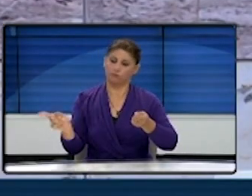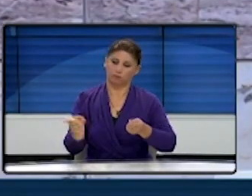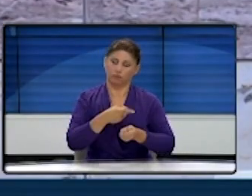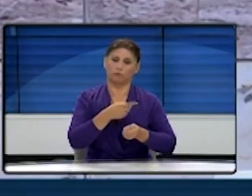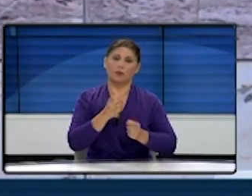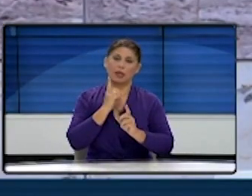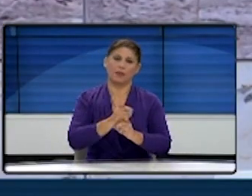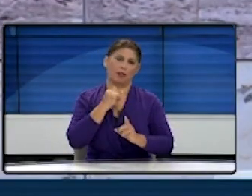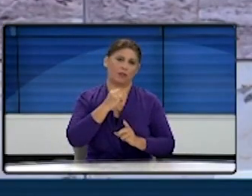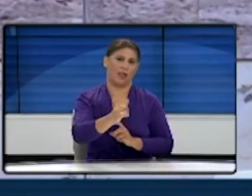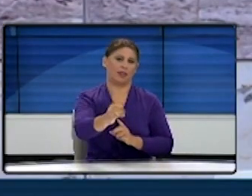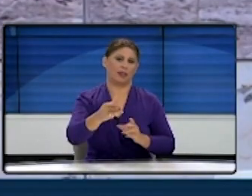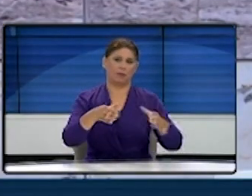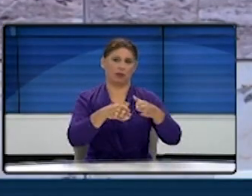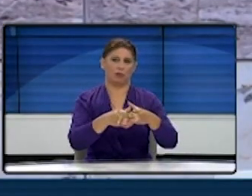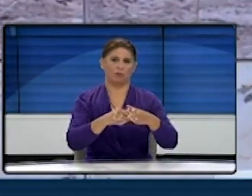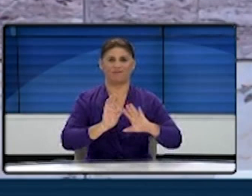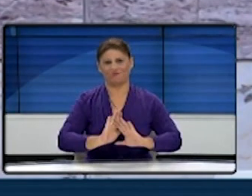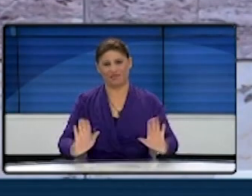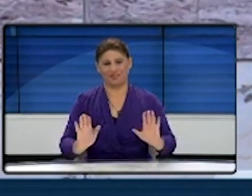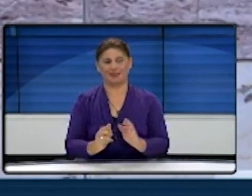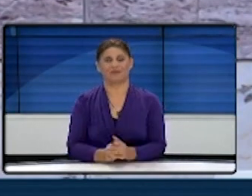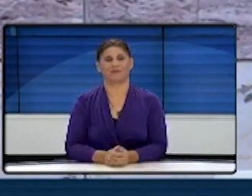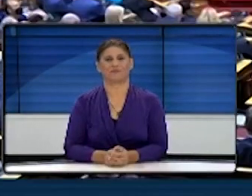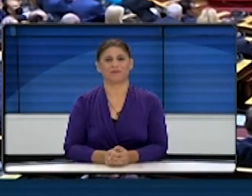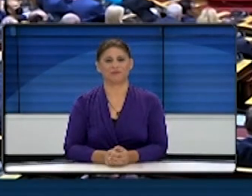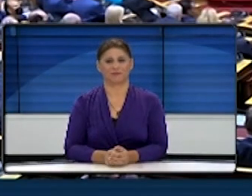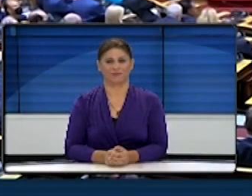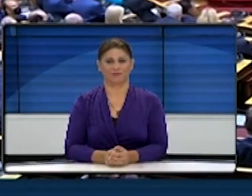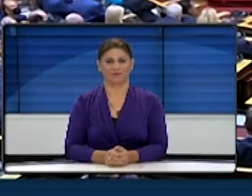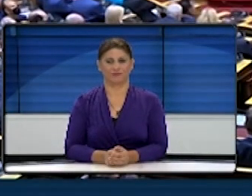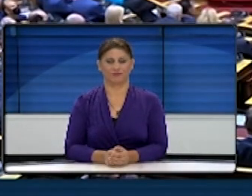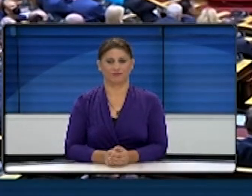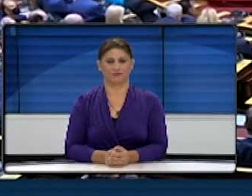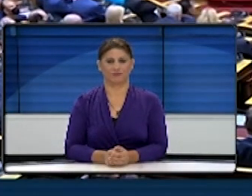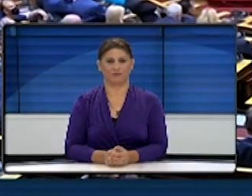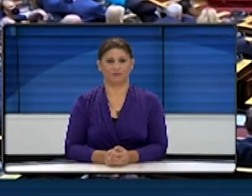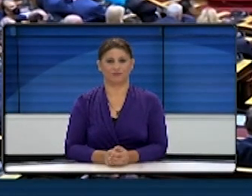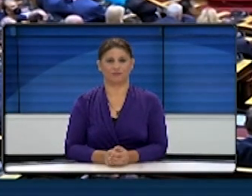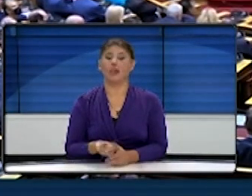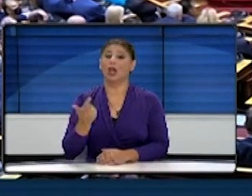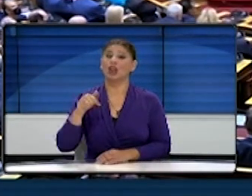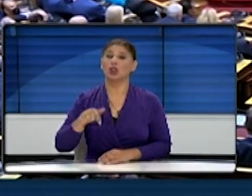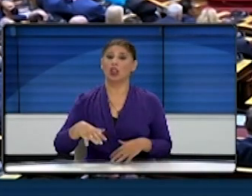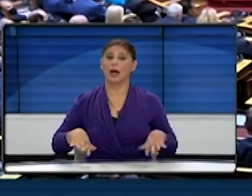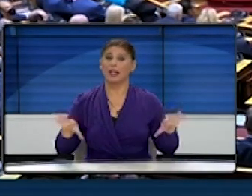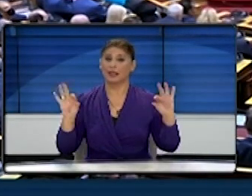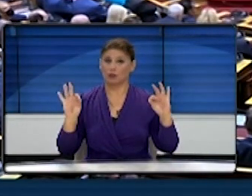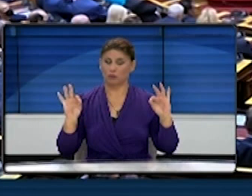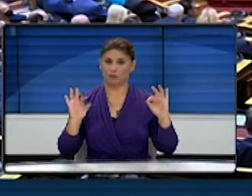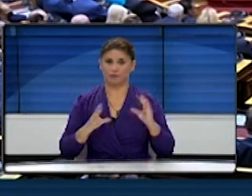Το λέω αυτό γιατί θεωρώ ότι αυτή τη στιγμή υπάρχουν υπόγεια ρεύματα στην κοινωνία τα οποία πραγματικά είναι